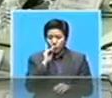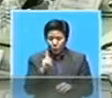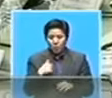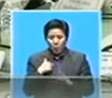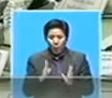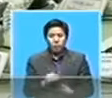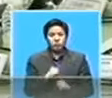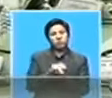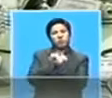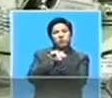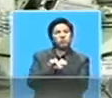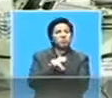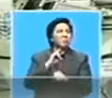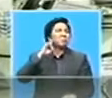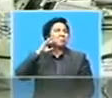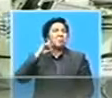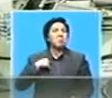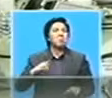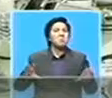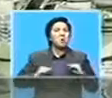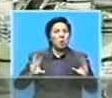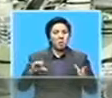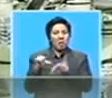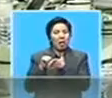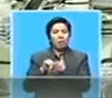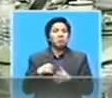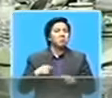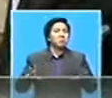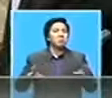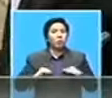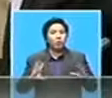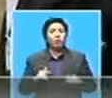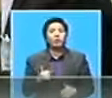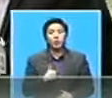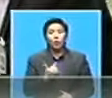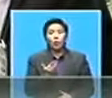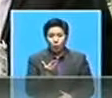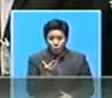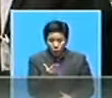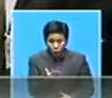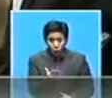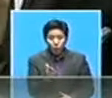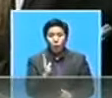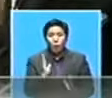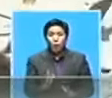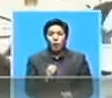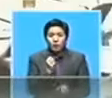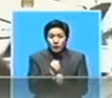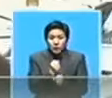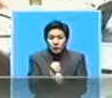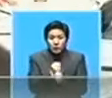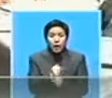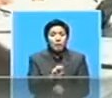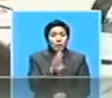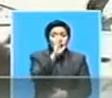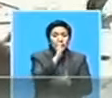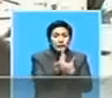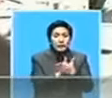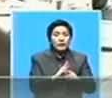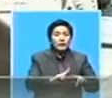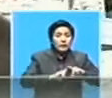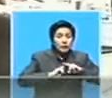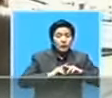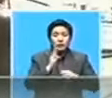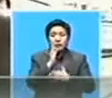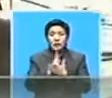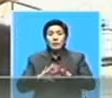าจะใช้เหตุผลเข้ามาช่วยกันร่วมมือในการทำงานกับรัฐบาลหากใช้วิธีทางการเมืองเข้ามาสร้างกระแสหรือสร้างประเด็นความขัด